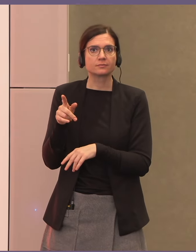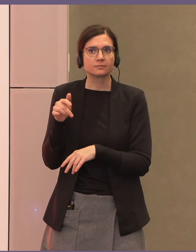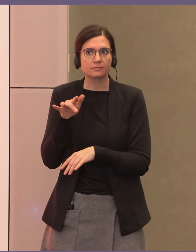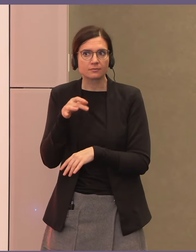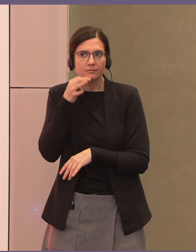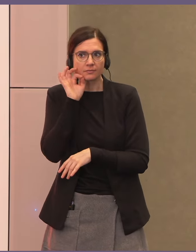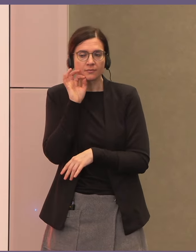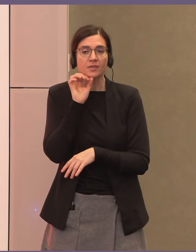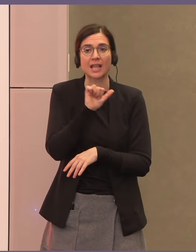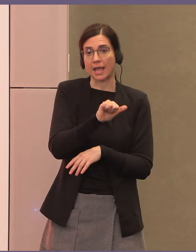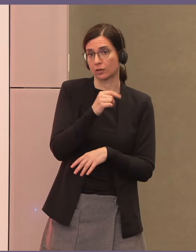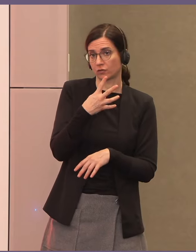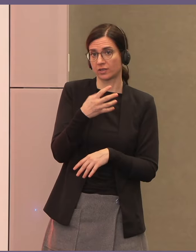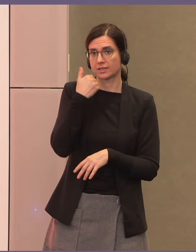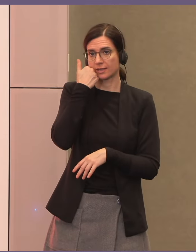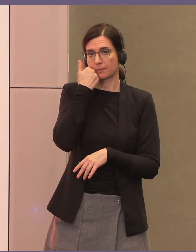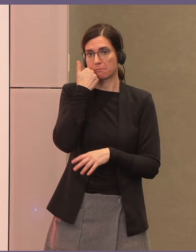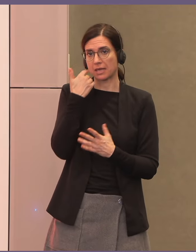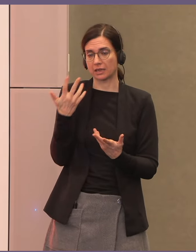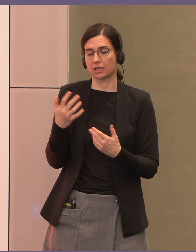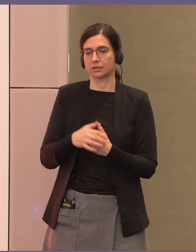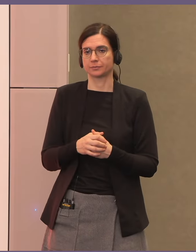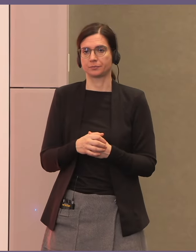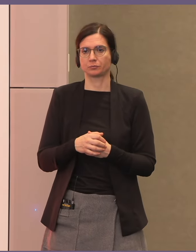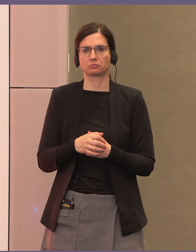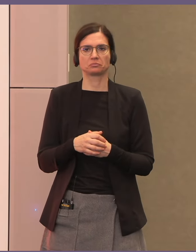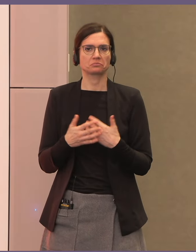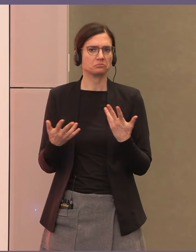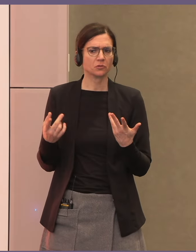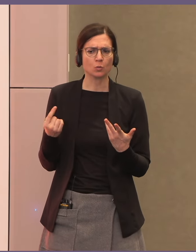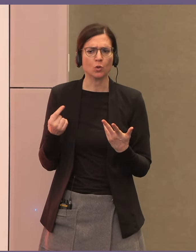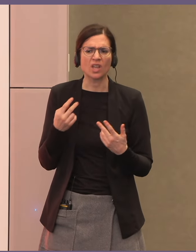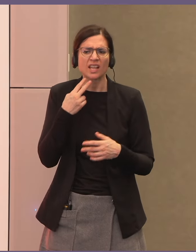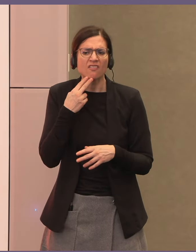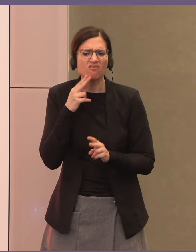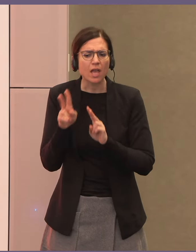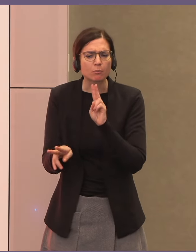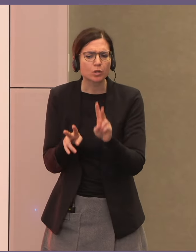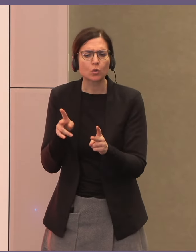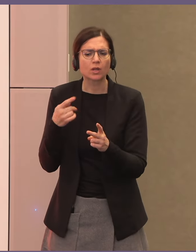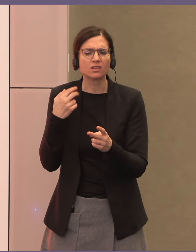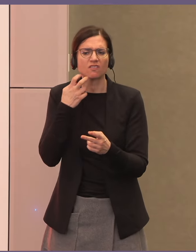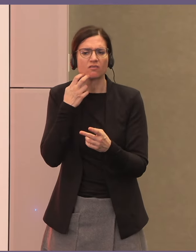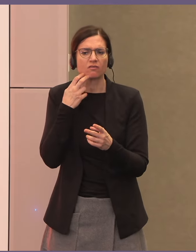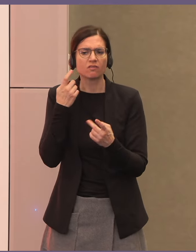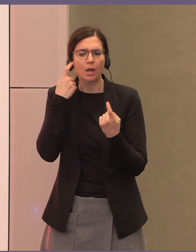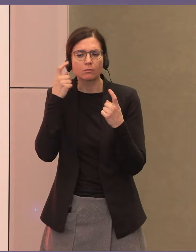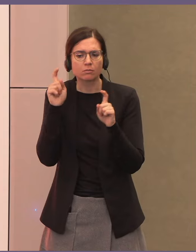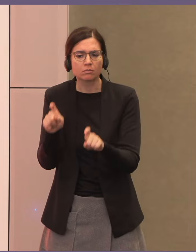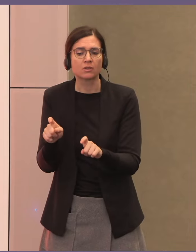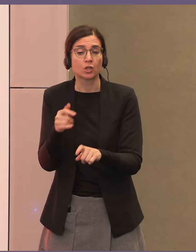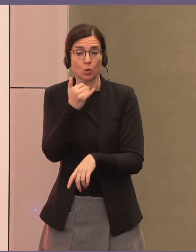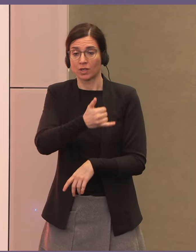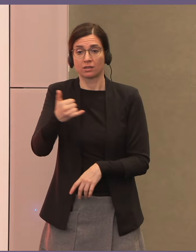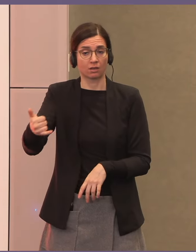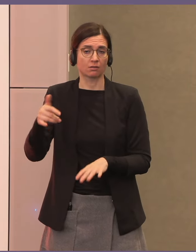% männlich. Das scheint erstmal nicht weiter geschlechtsspezifisch zu sein, wer Pflegebedarf.